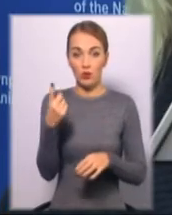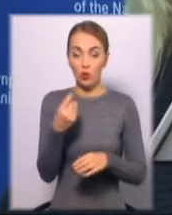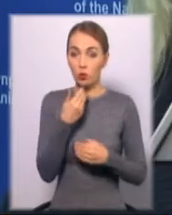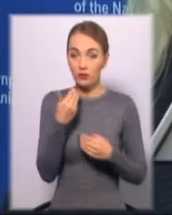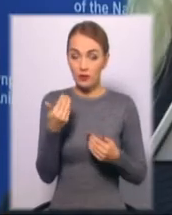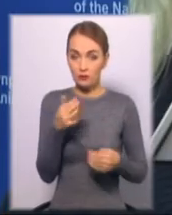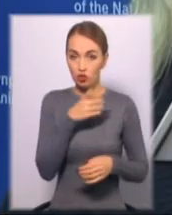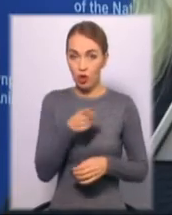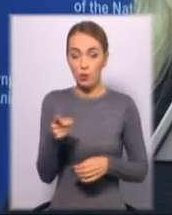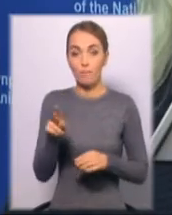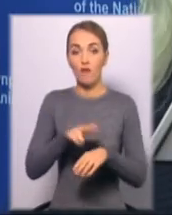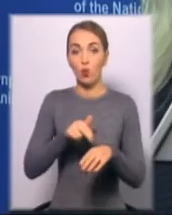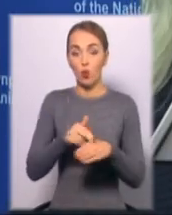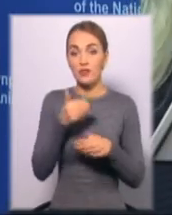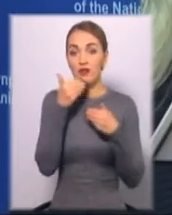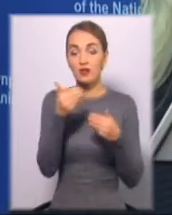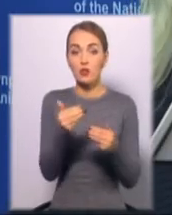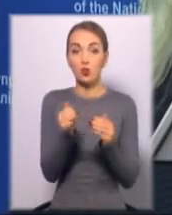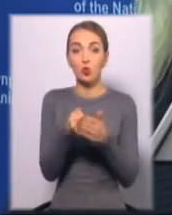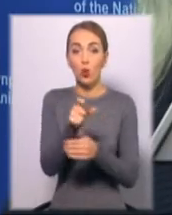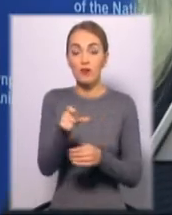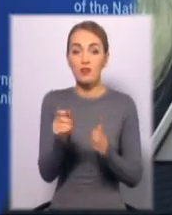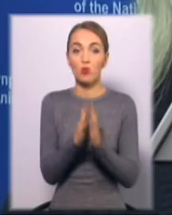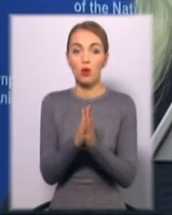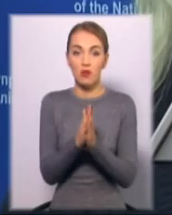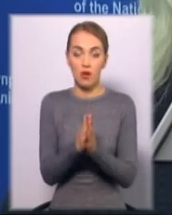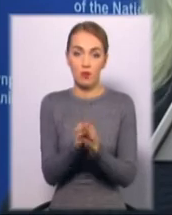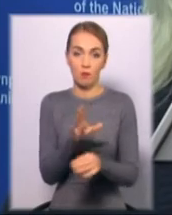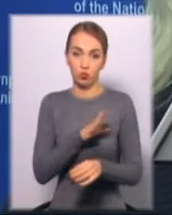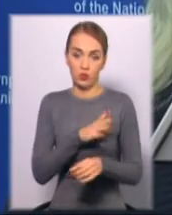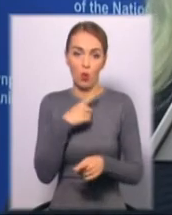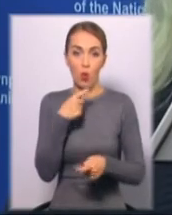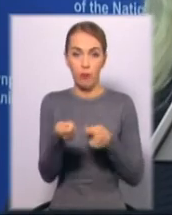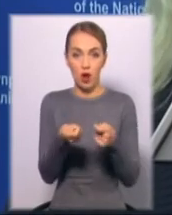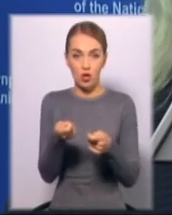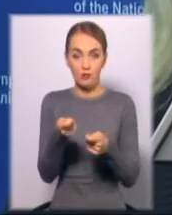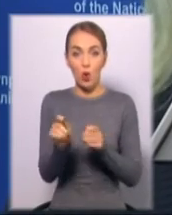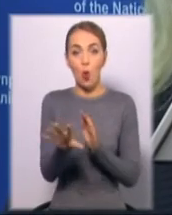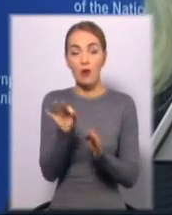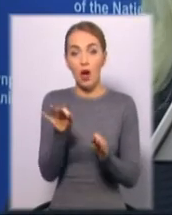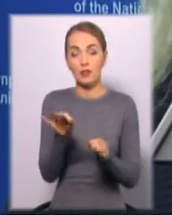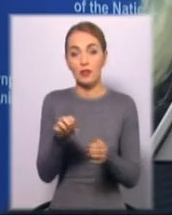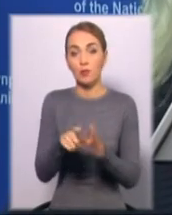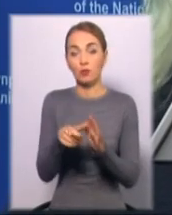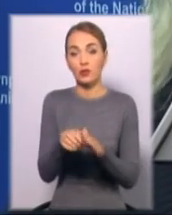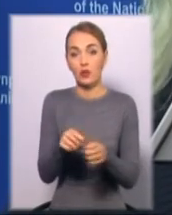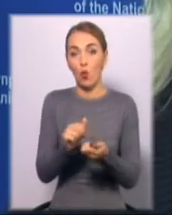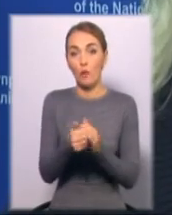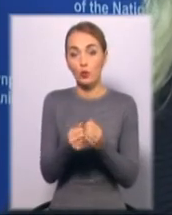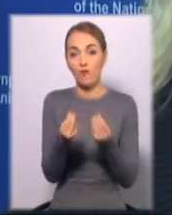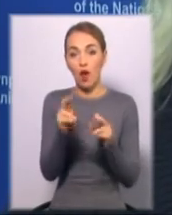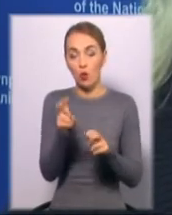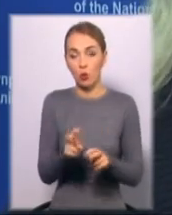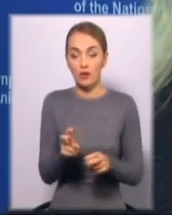часом, правоохоронці звертаються до громадян з проханням бути обачними і обирати пункти обміну валют перевірені, які